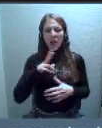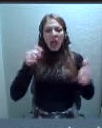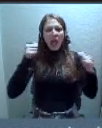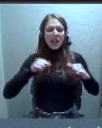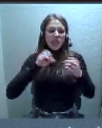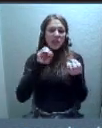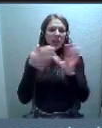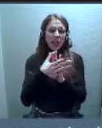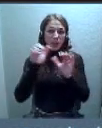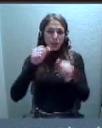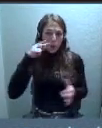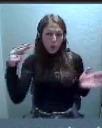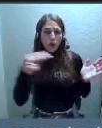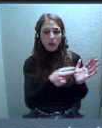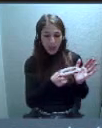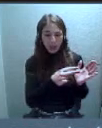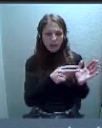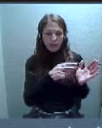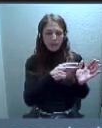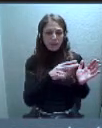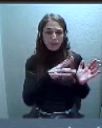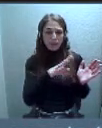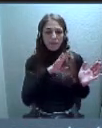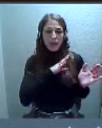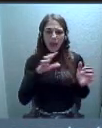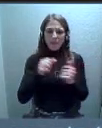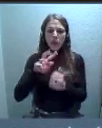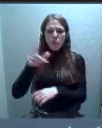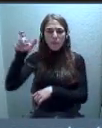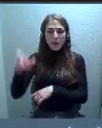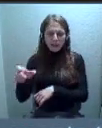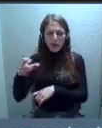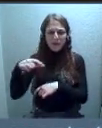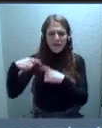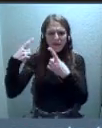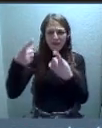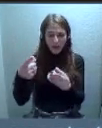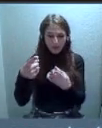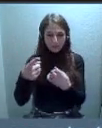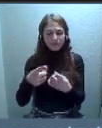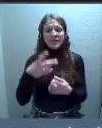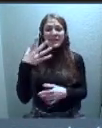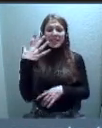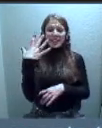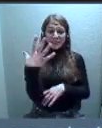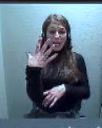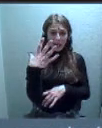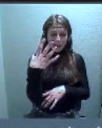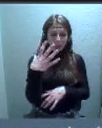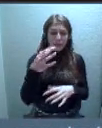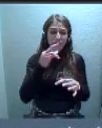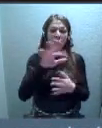mon coéquipier Arnaud Chassery, au mois de mai, on part pour notre prochaine expédition qui est de relier symboliquement les 5 continents à la nage et